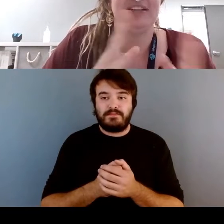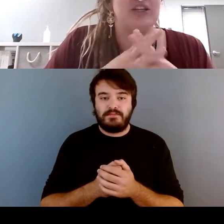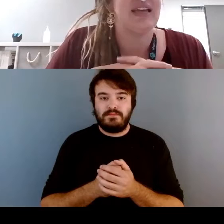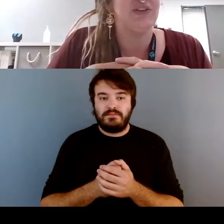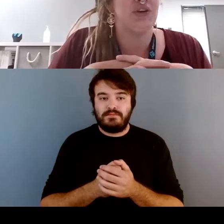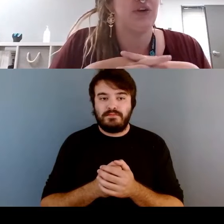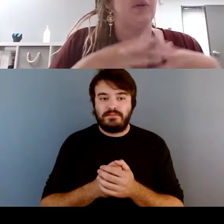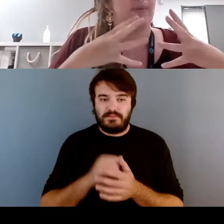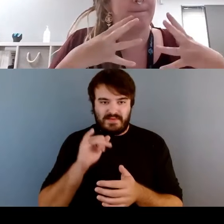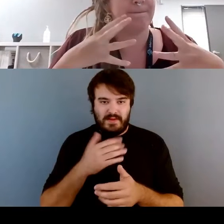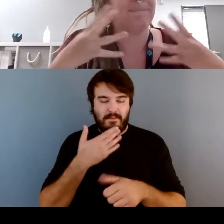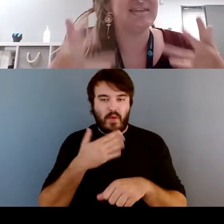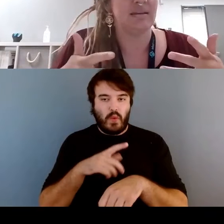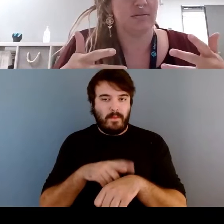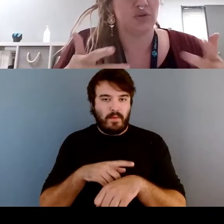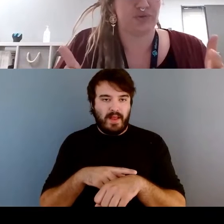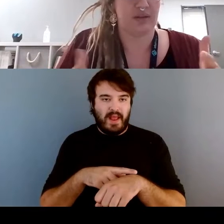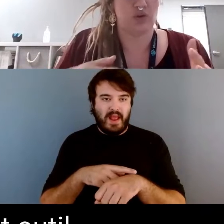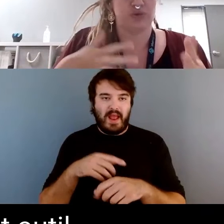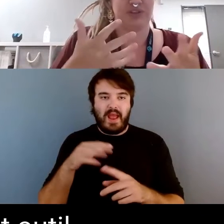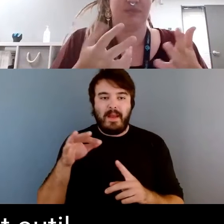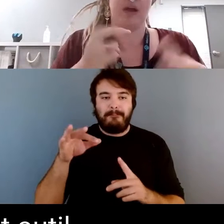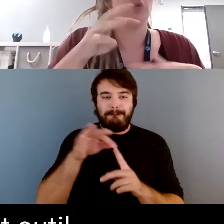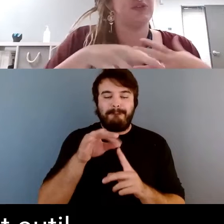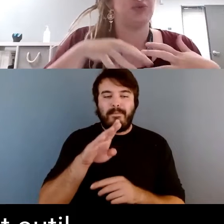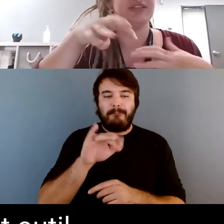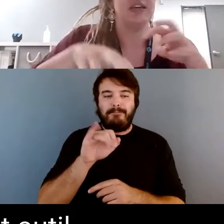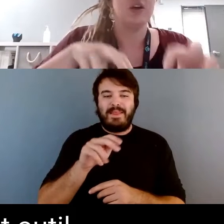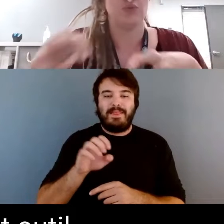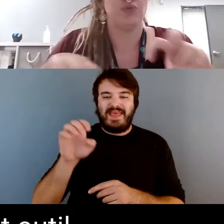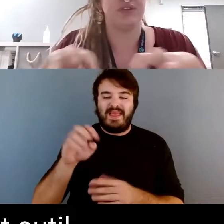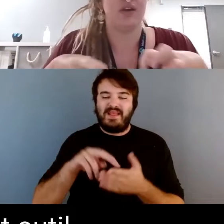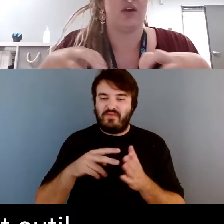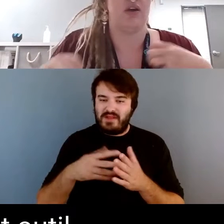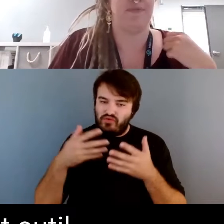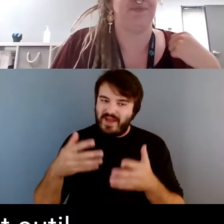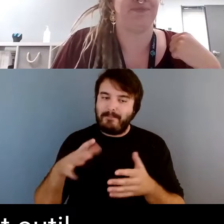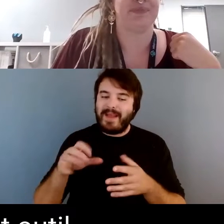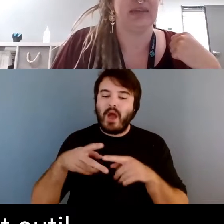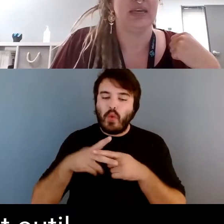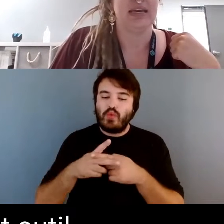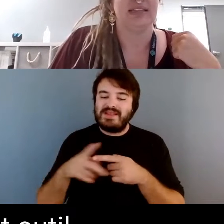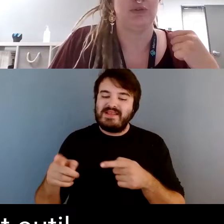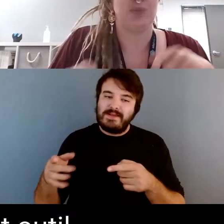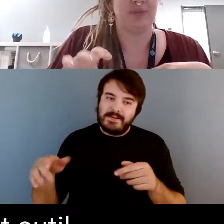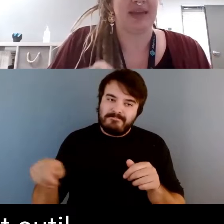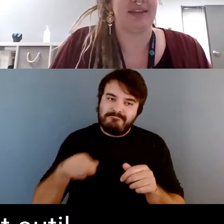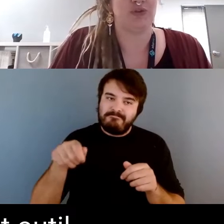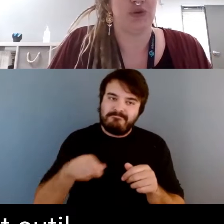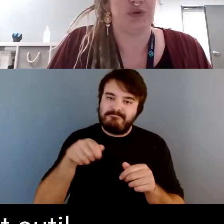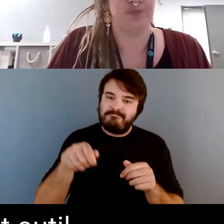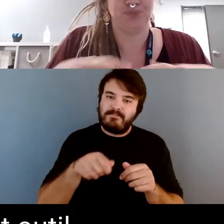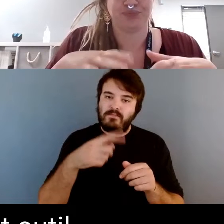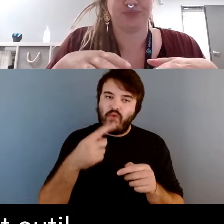ça va être le temps de biner souvent. Donc, ça, c'est prendre un petit outil, puis ça va nous